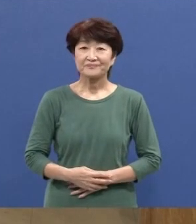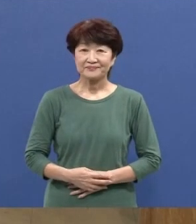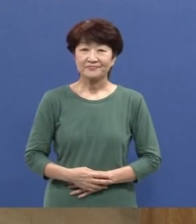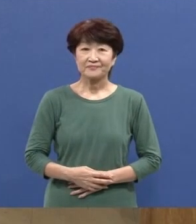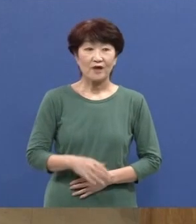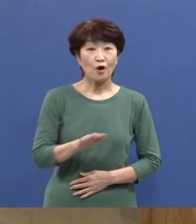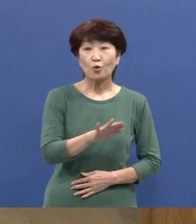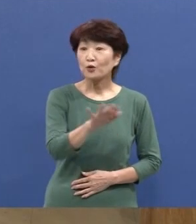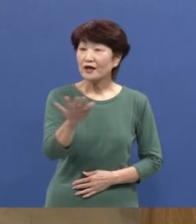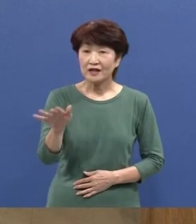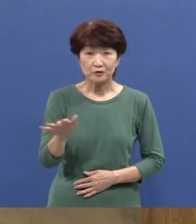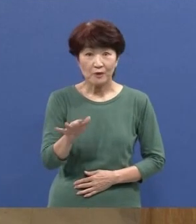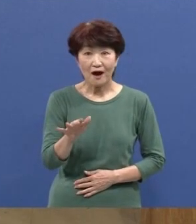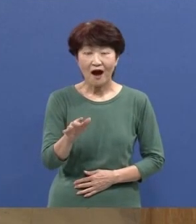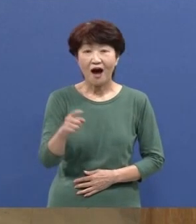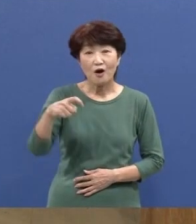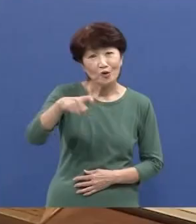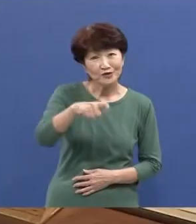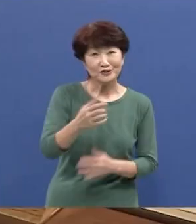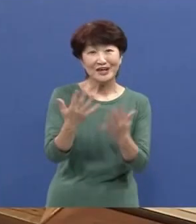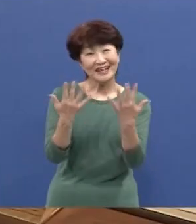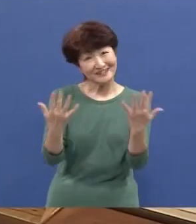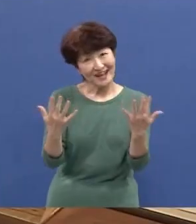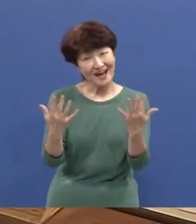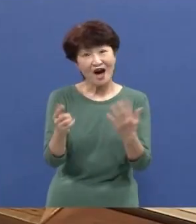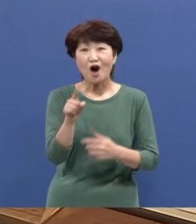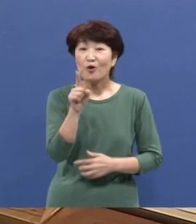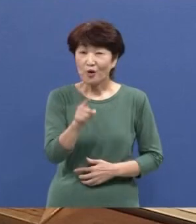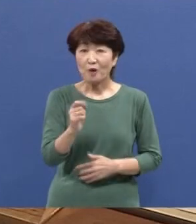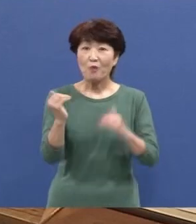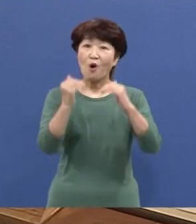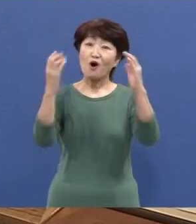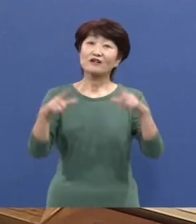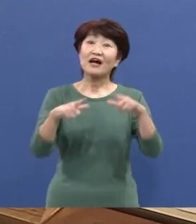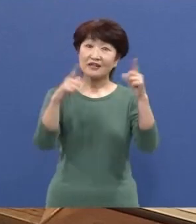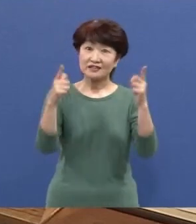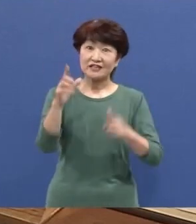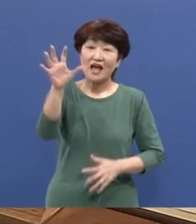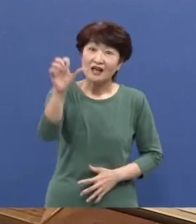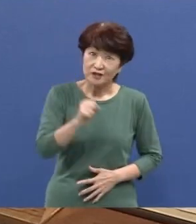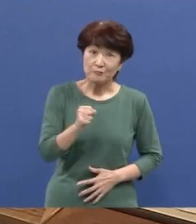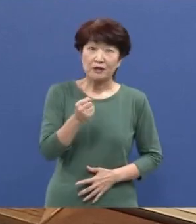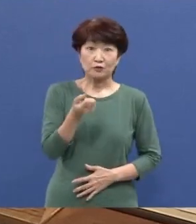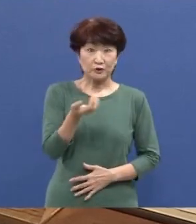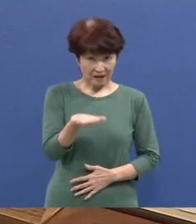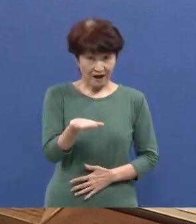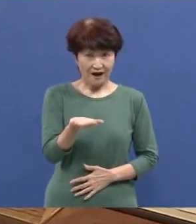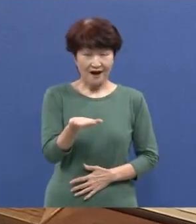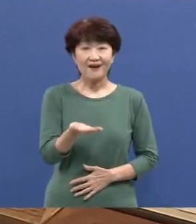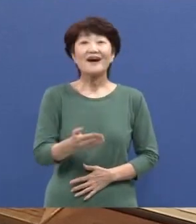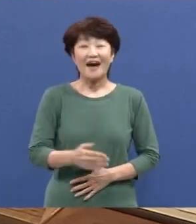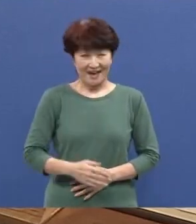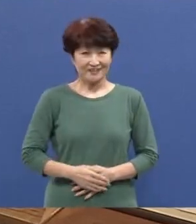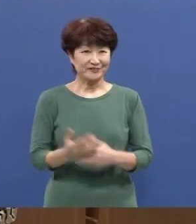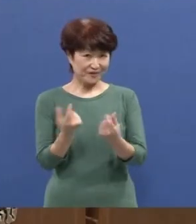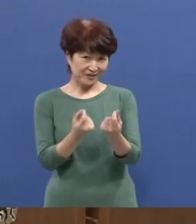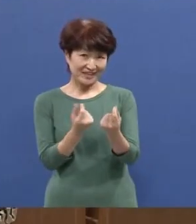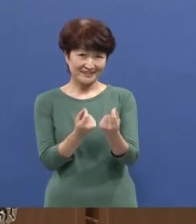昆虫の標本が展示されていますが、これも高槻市内で採取されたものなんですか。 はい、そうなんです